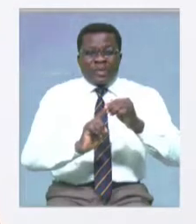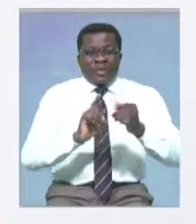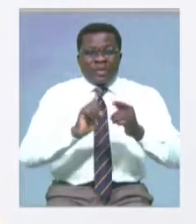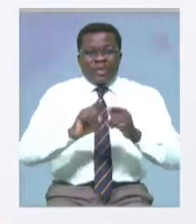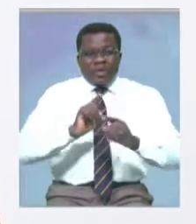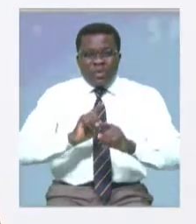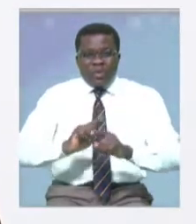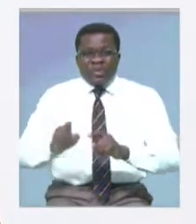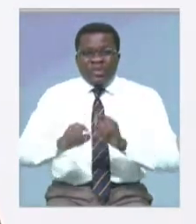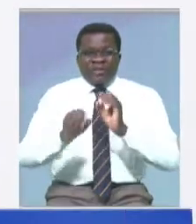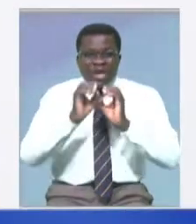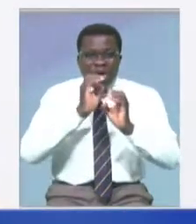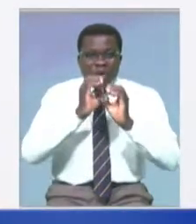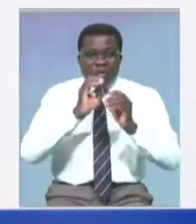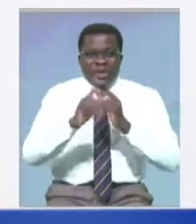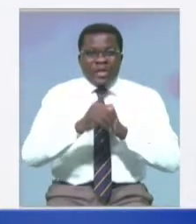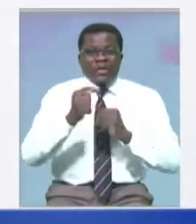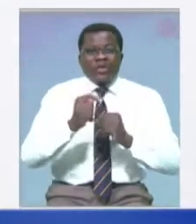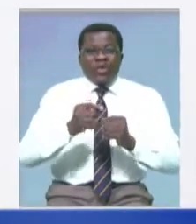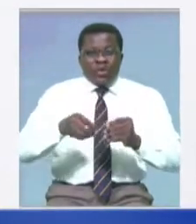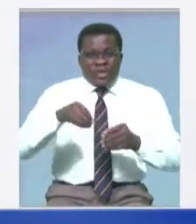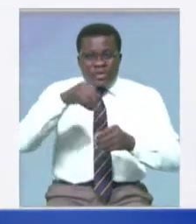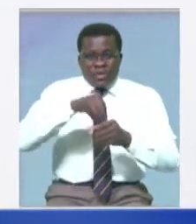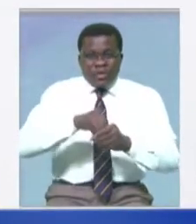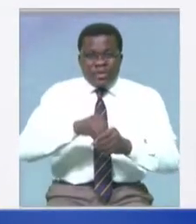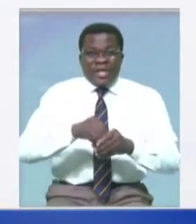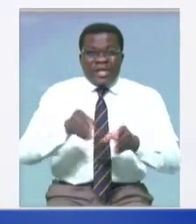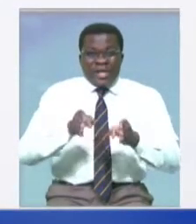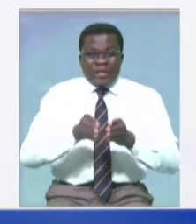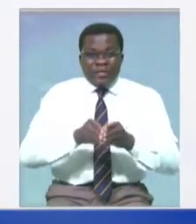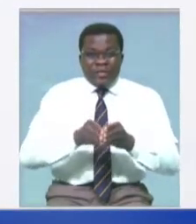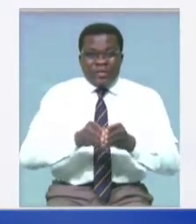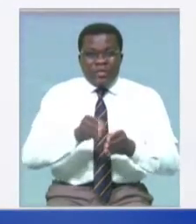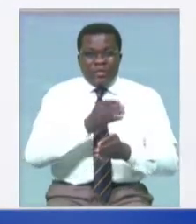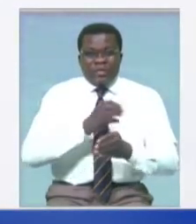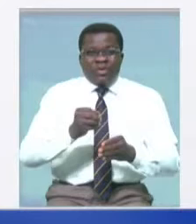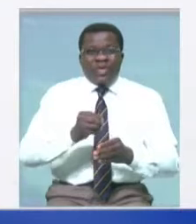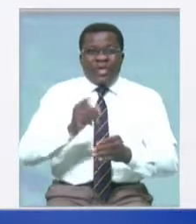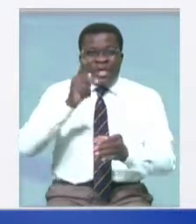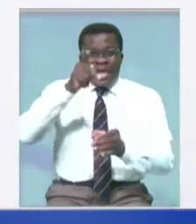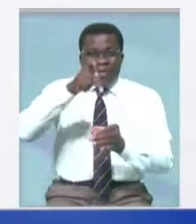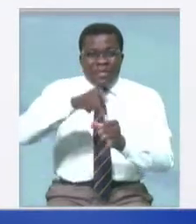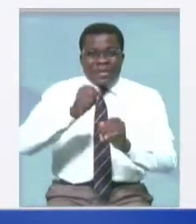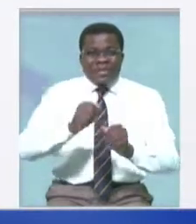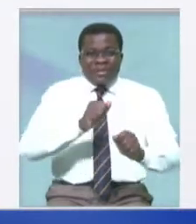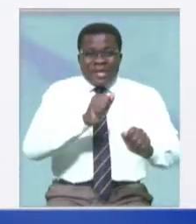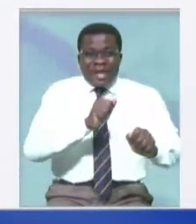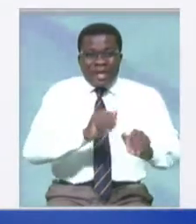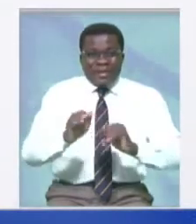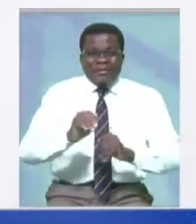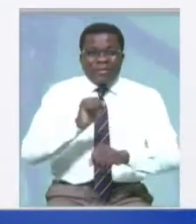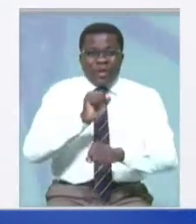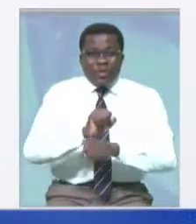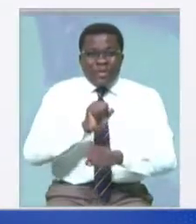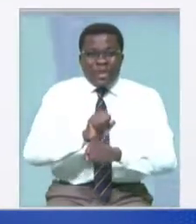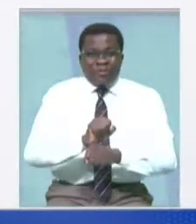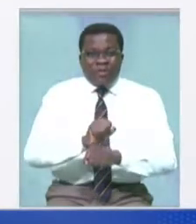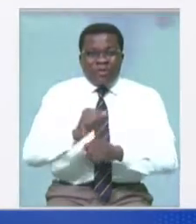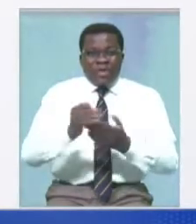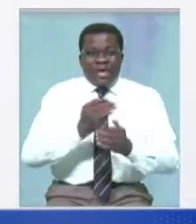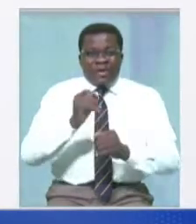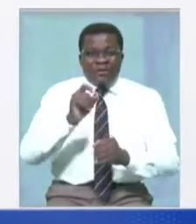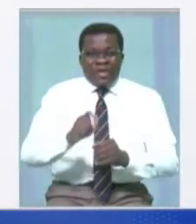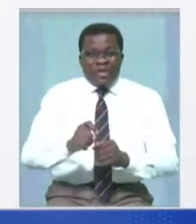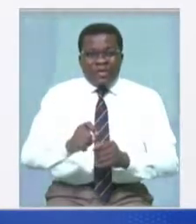aux différentes communications qui vont meubler cette session et à participer activement aux travaux afin